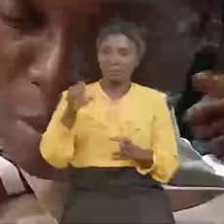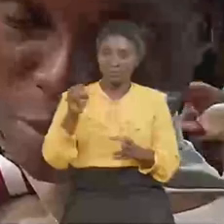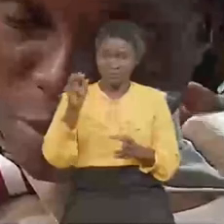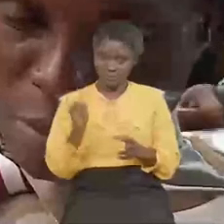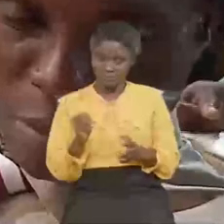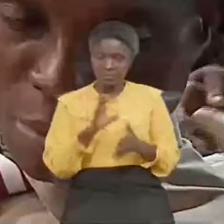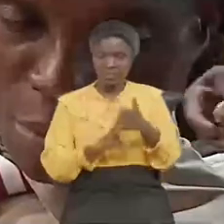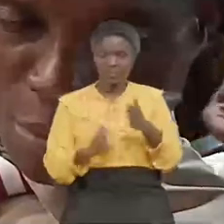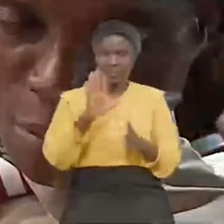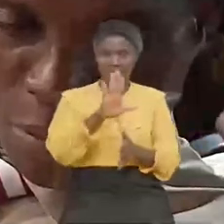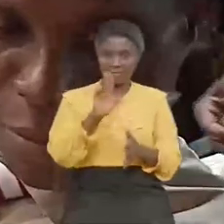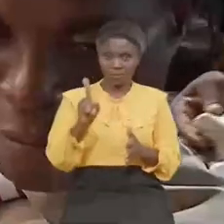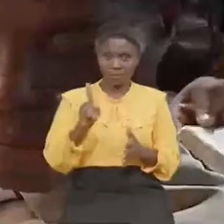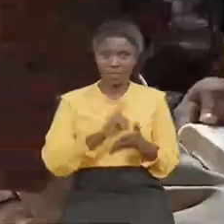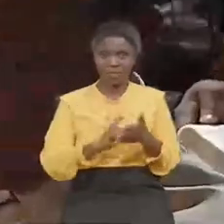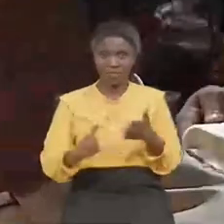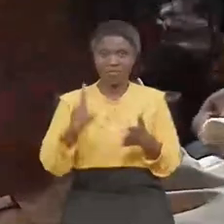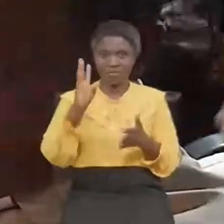6. Psaume 51.